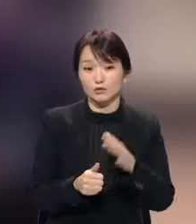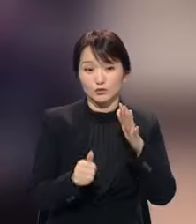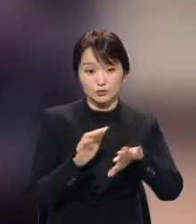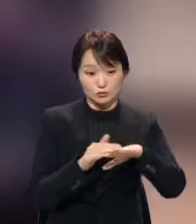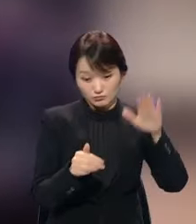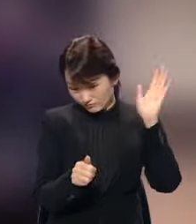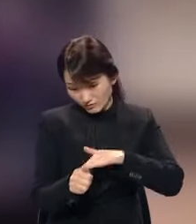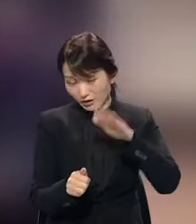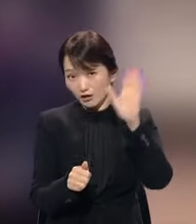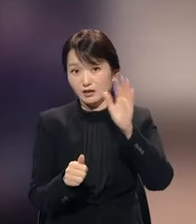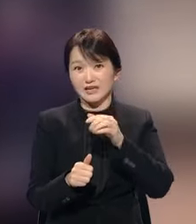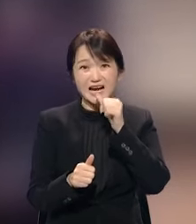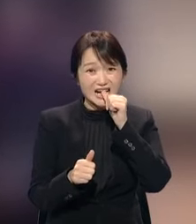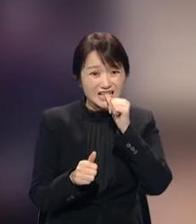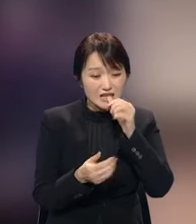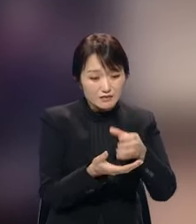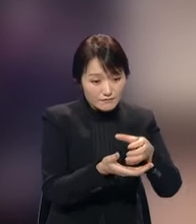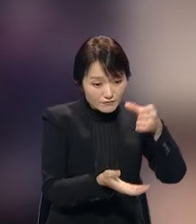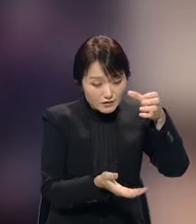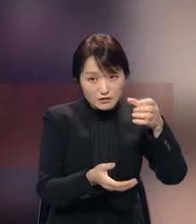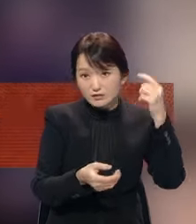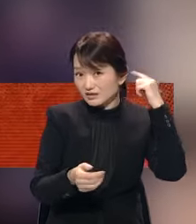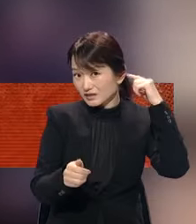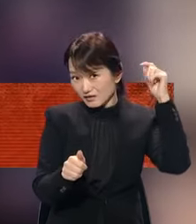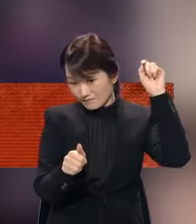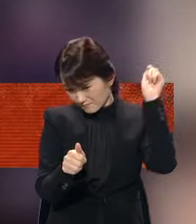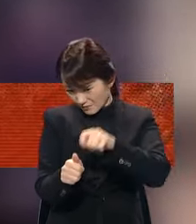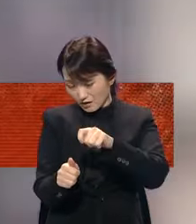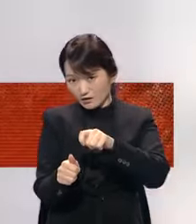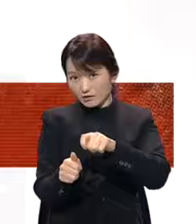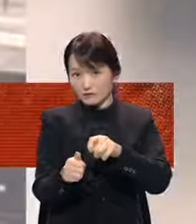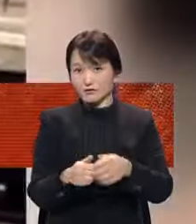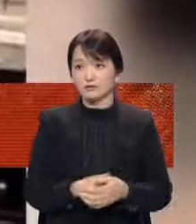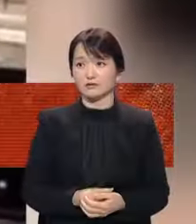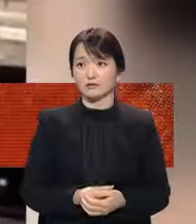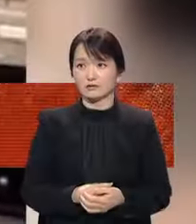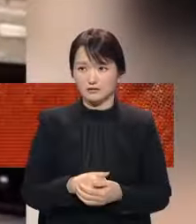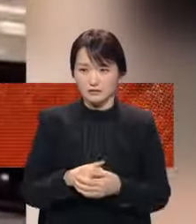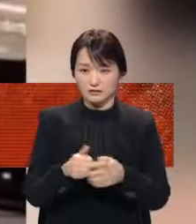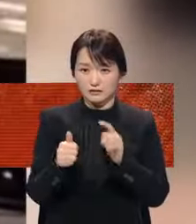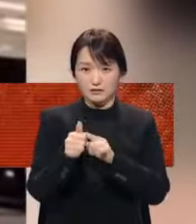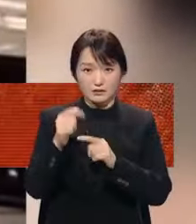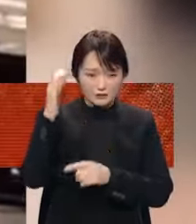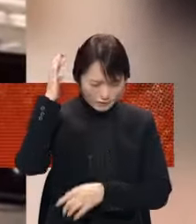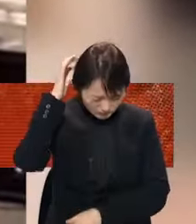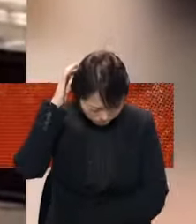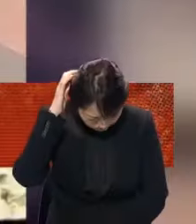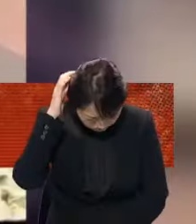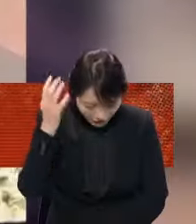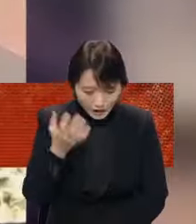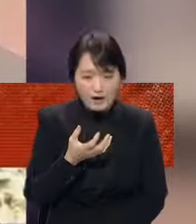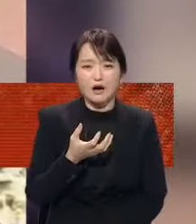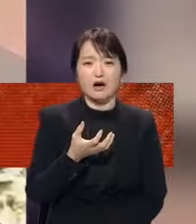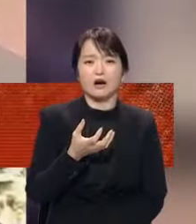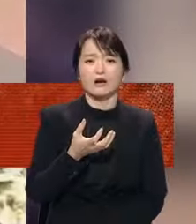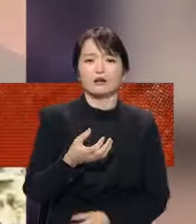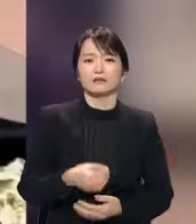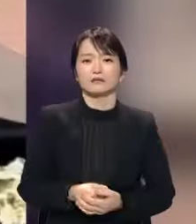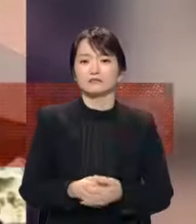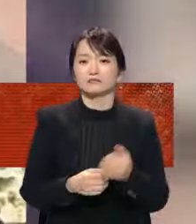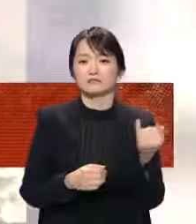아닙니다. 금속 텀블러로 남성의 뒤통수를 가격을 한 건데요. 자, 저 남성 머리를 감싸주고 뒤통수로 하죠.